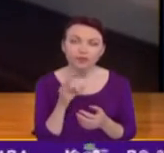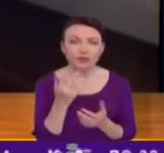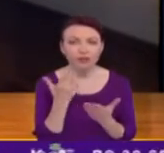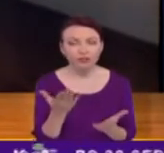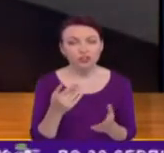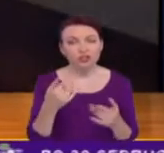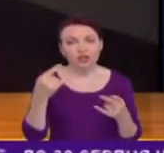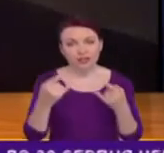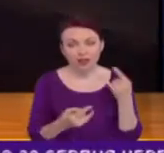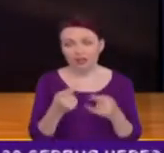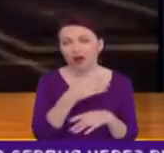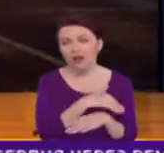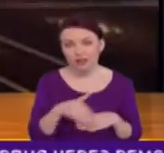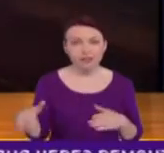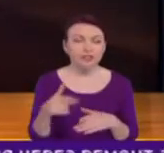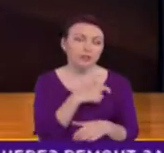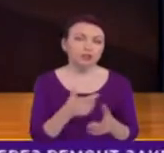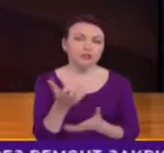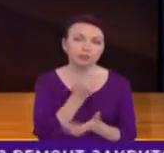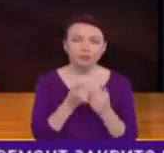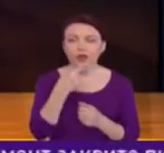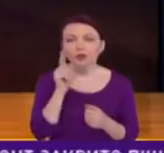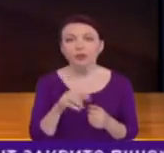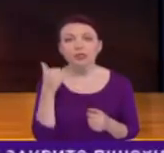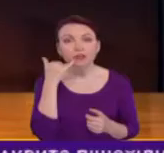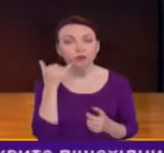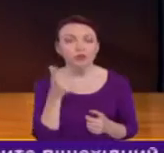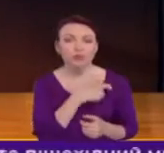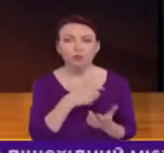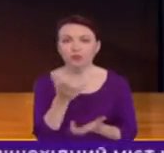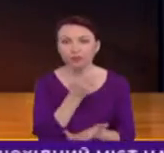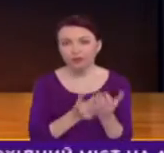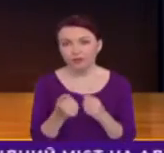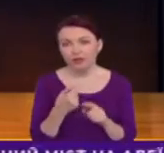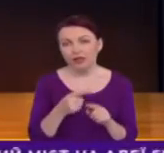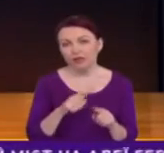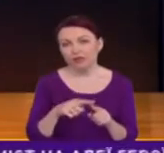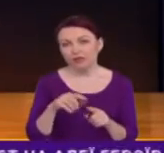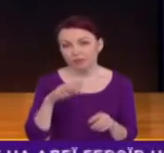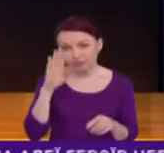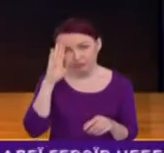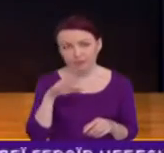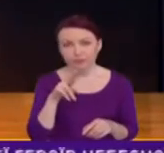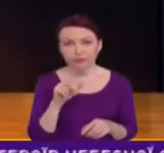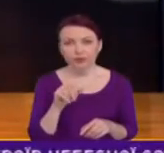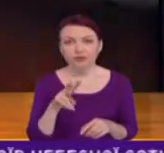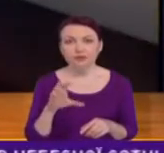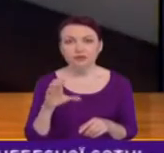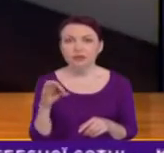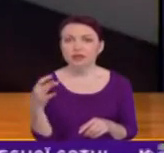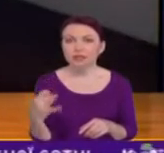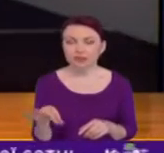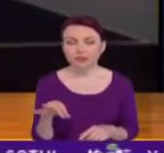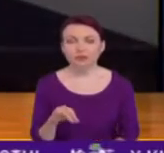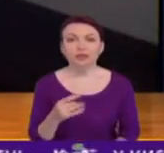буде адреса депутатської приймальні, а також номери телефонів депутатської приймальні пана Сергія Майзеля. Тож ви можете одразу туди адресувати всі